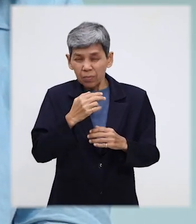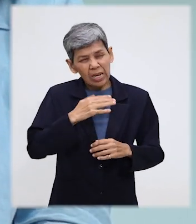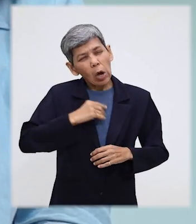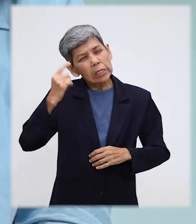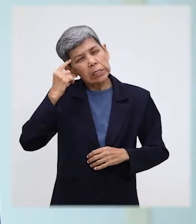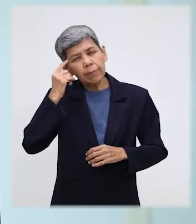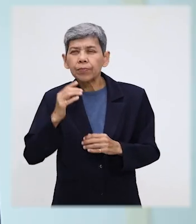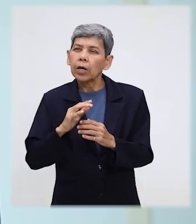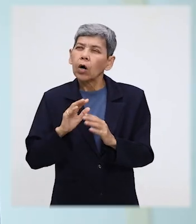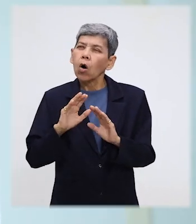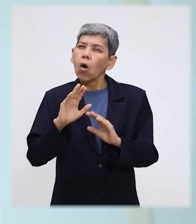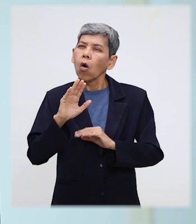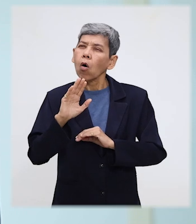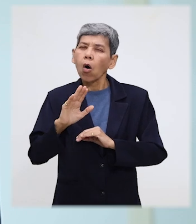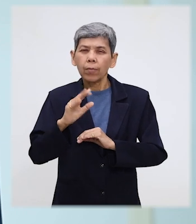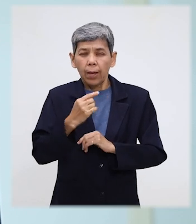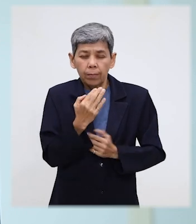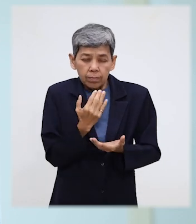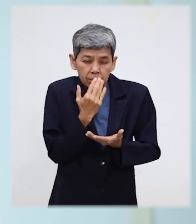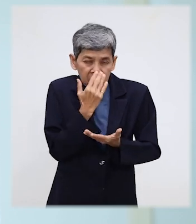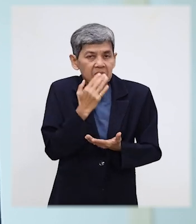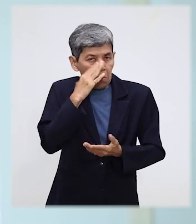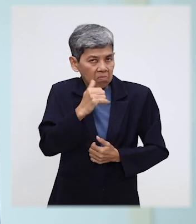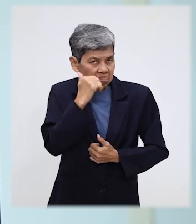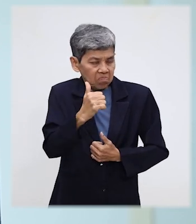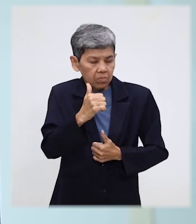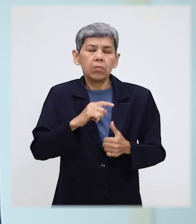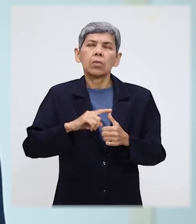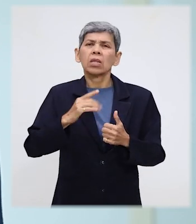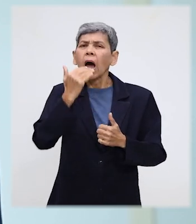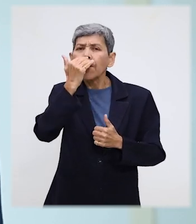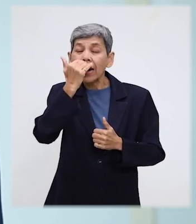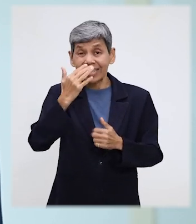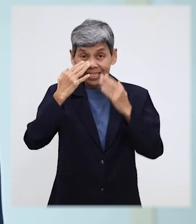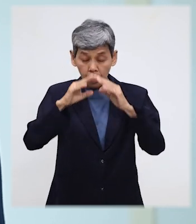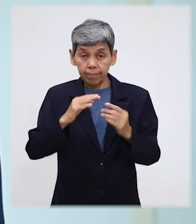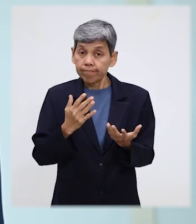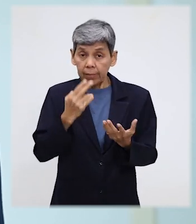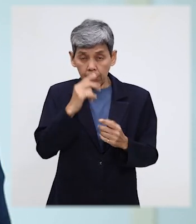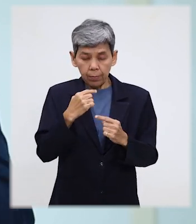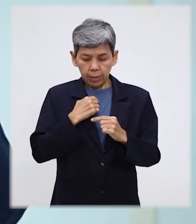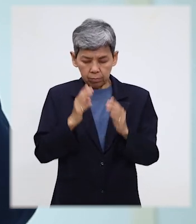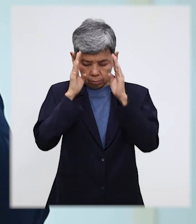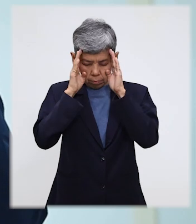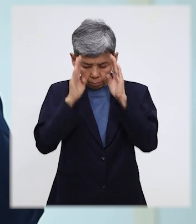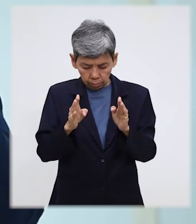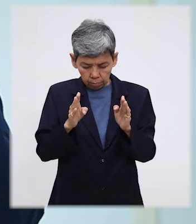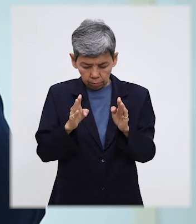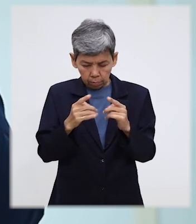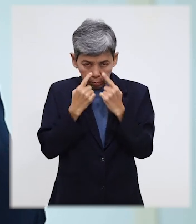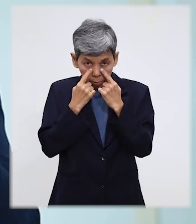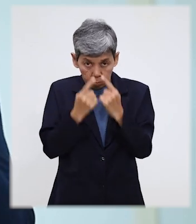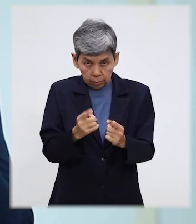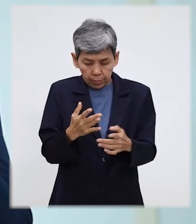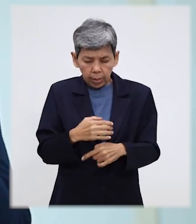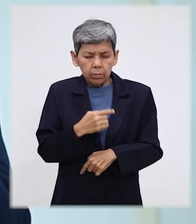จารย์คิดว่าในส่วนของกลิ่นเนี่ยเขาทำได้ดีมันอาจจะเป็นเพราะว่าเขามีสมาธิมากขึ้นเขาสามารถที่